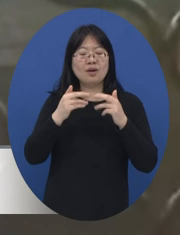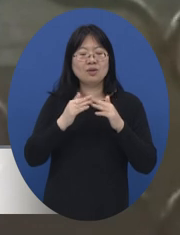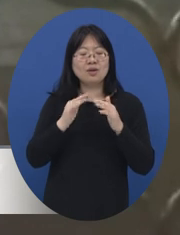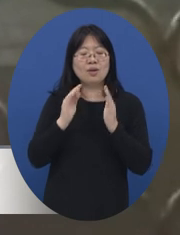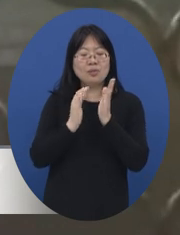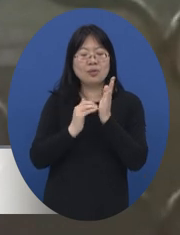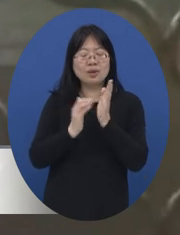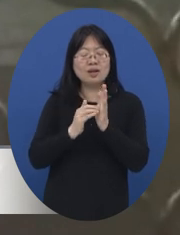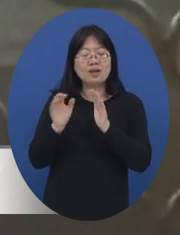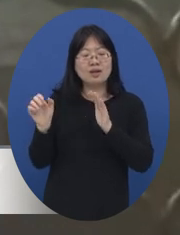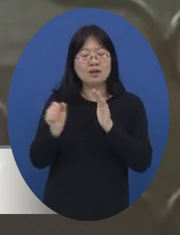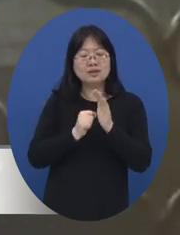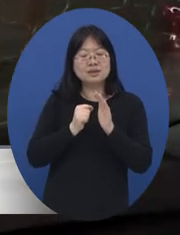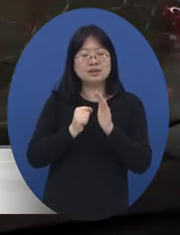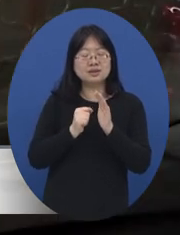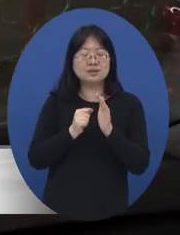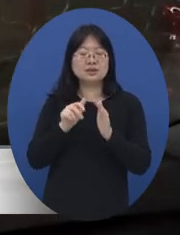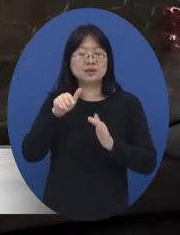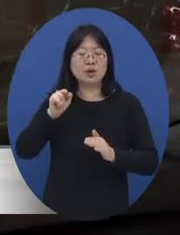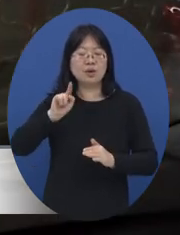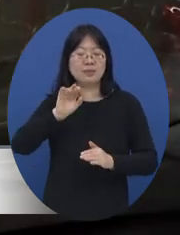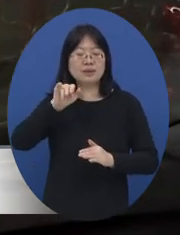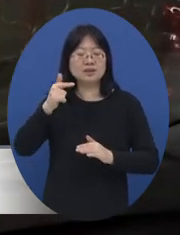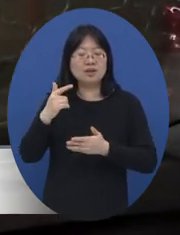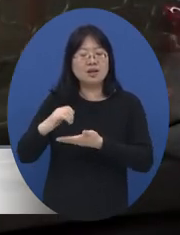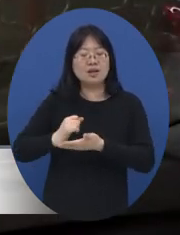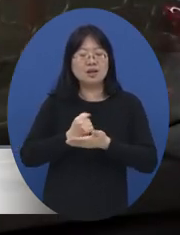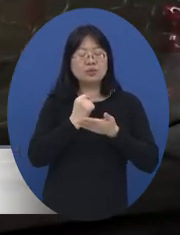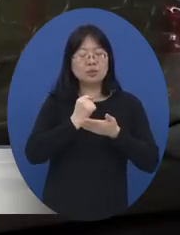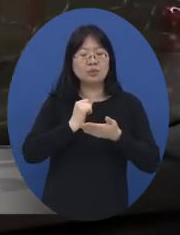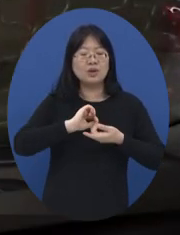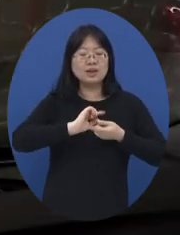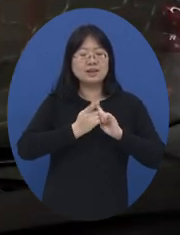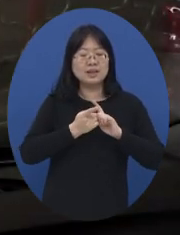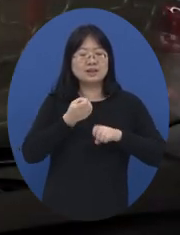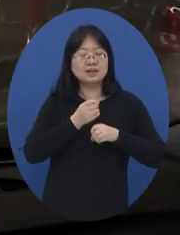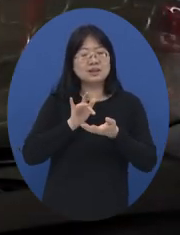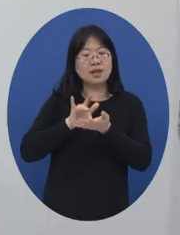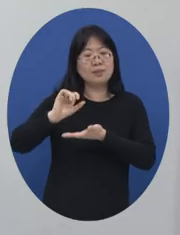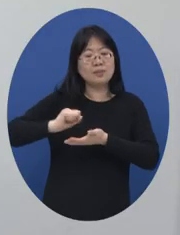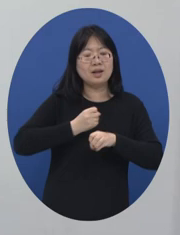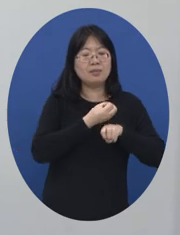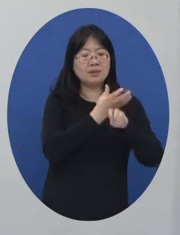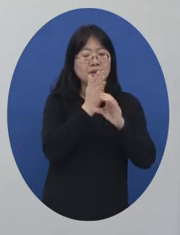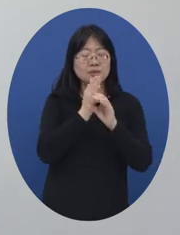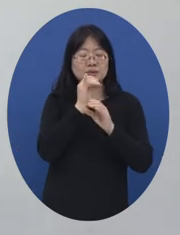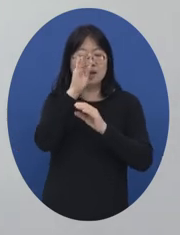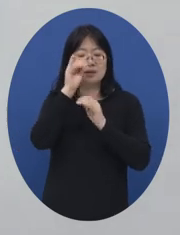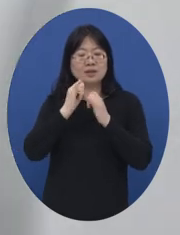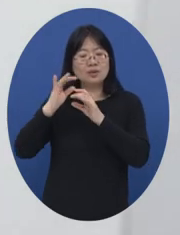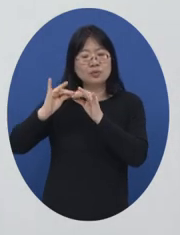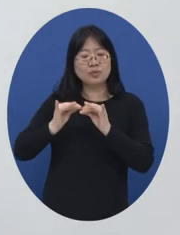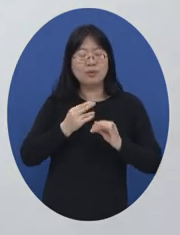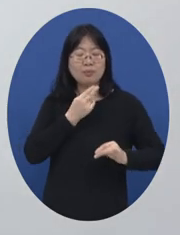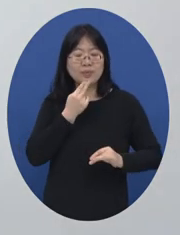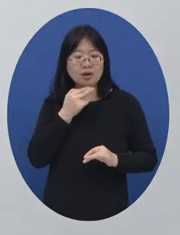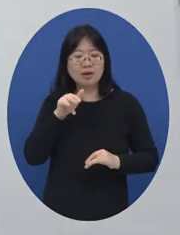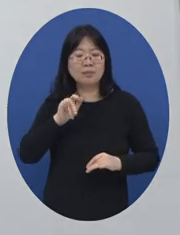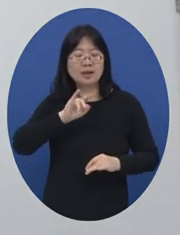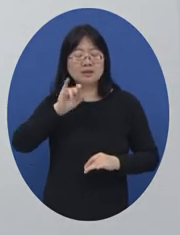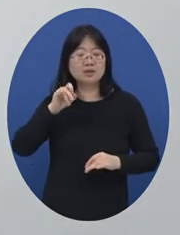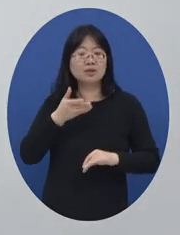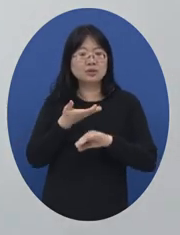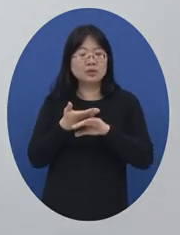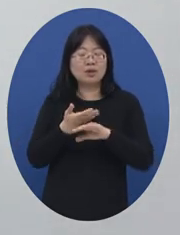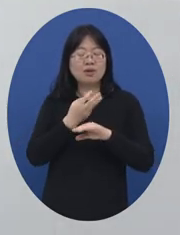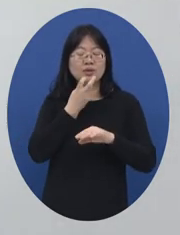몰래 빼 준 처방전으로 의약품 도매 업자가 약을 대신 받아 배달하는 겁니다 환자 동의 없이 차 방전을 내준 병원은